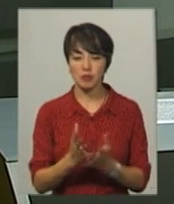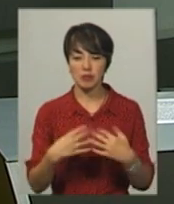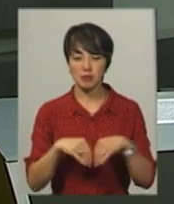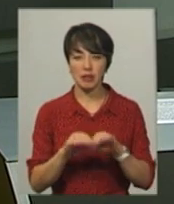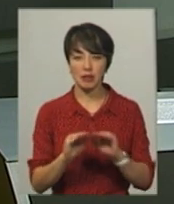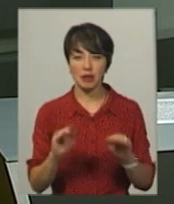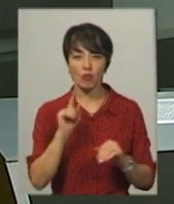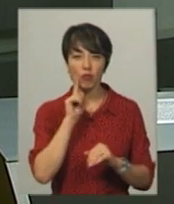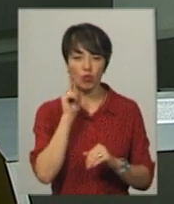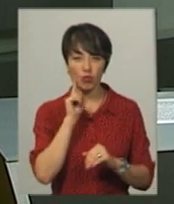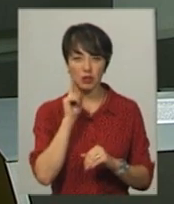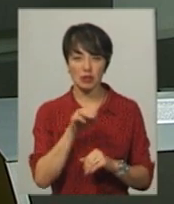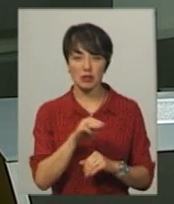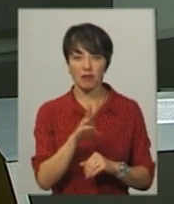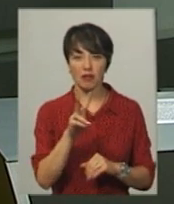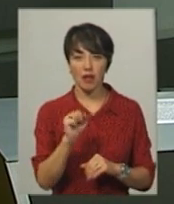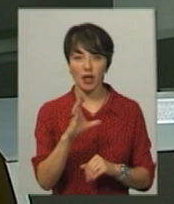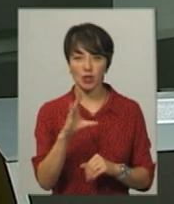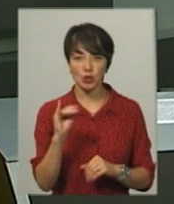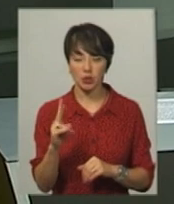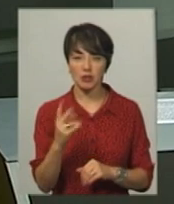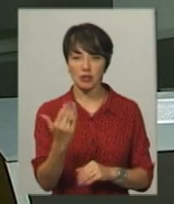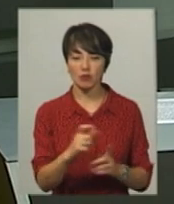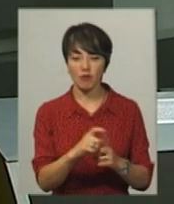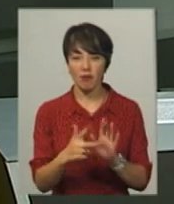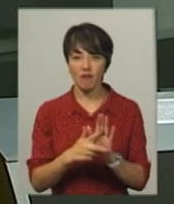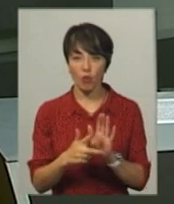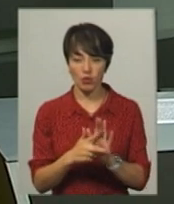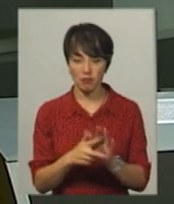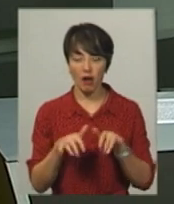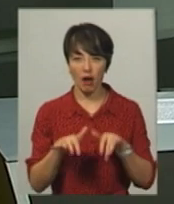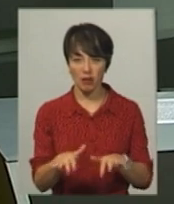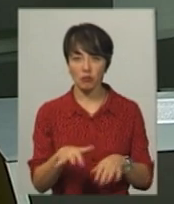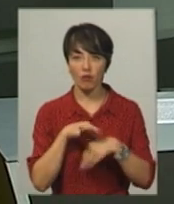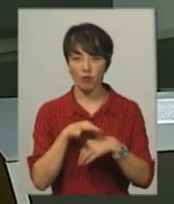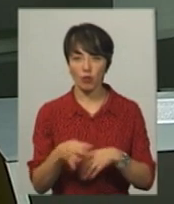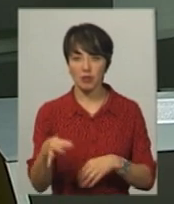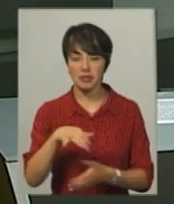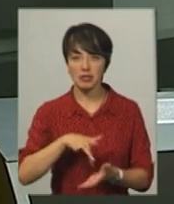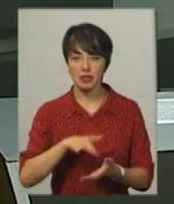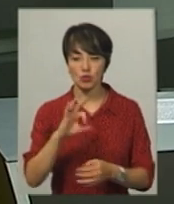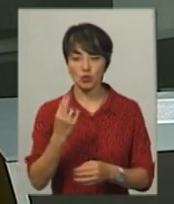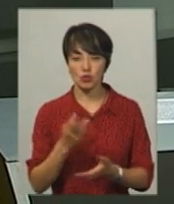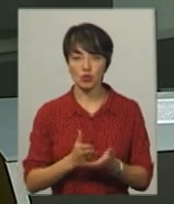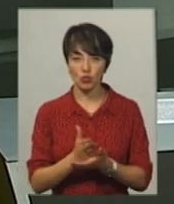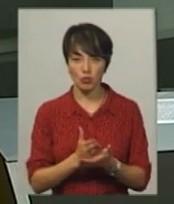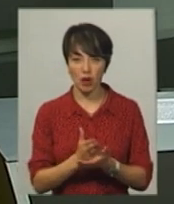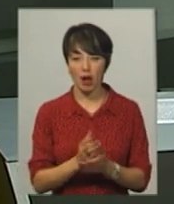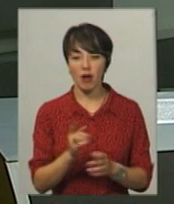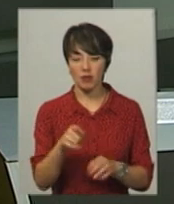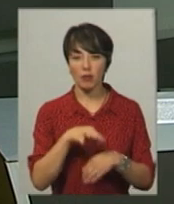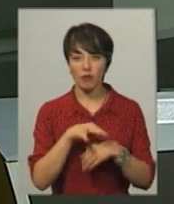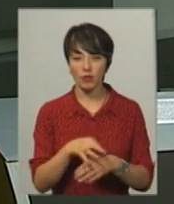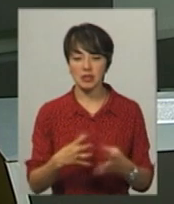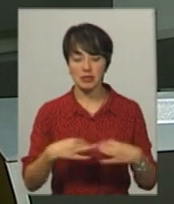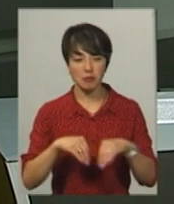сім'ї, дітей та молоді Тетяна Власюк. За її словами, це восьма за рахунком акція, яку проводить обласний центр соціальних служб. Вона проводиться